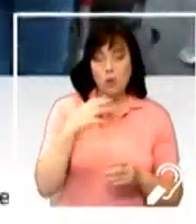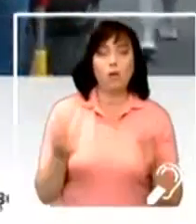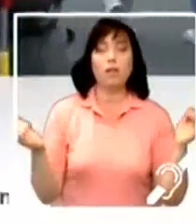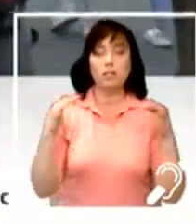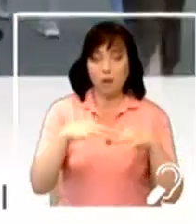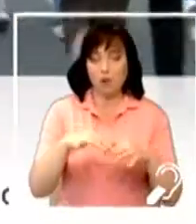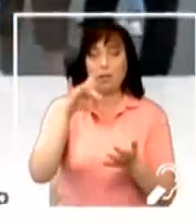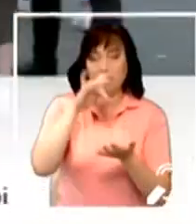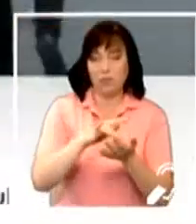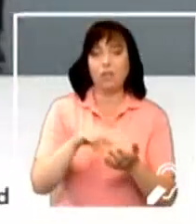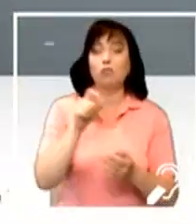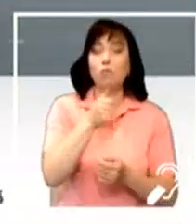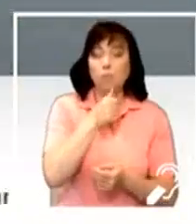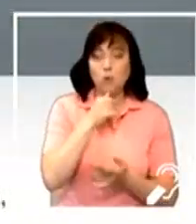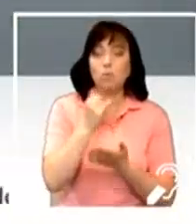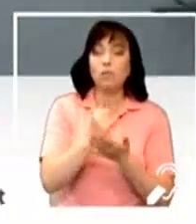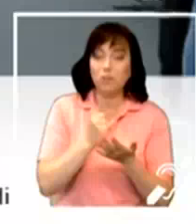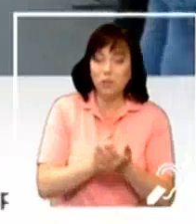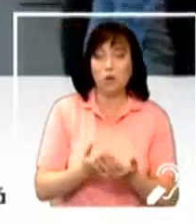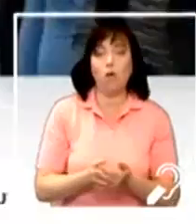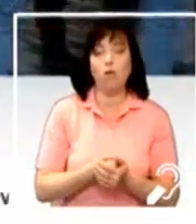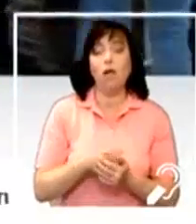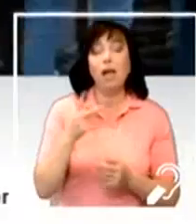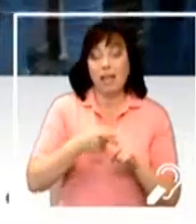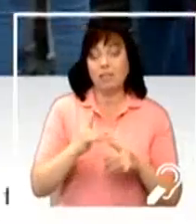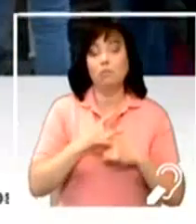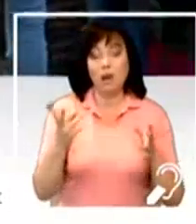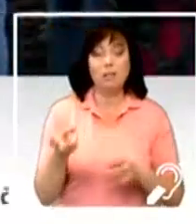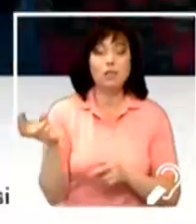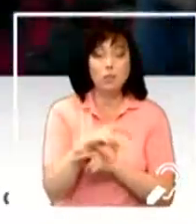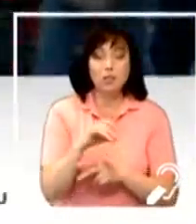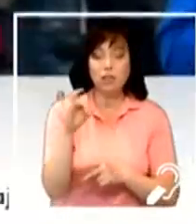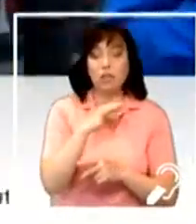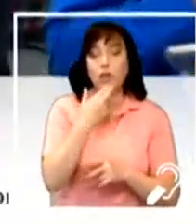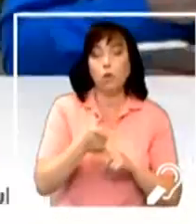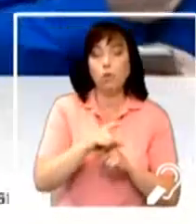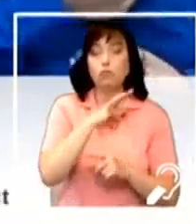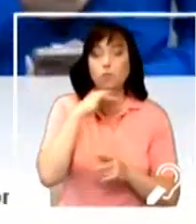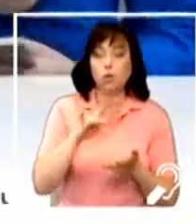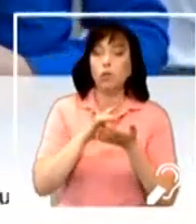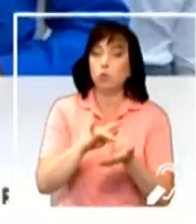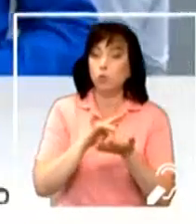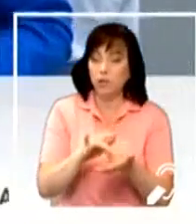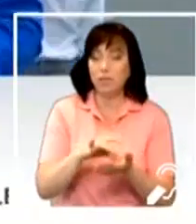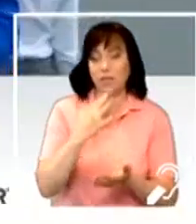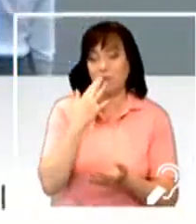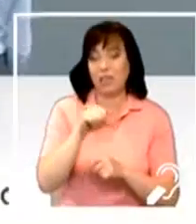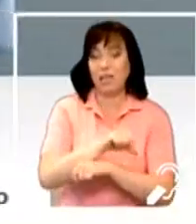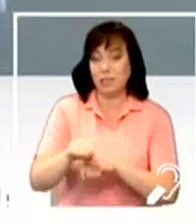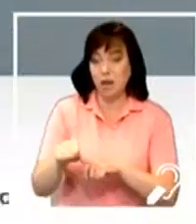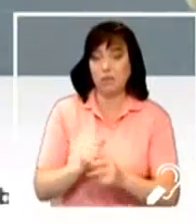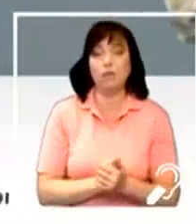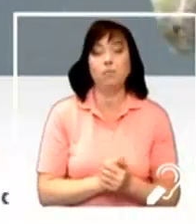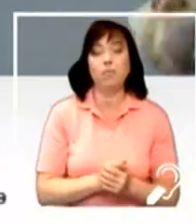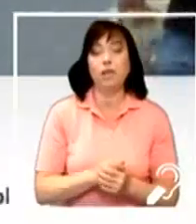centrul capitalei pentru a gusta din licoarea lui Bacchus. La sărbătoare au venit și foarte mulți turiști străini.